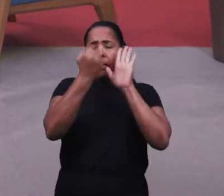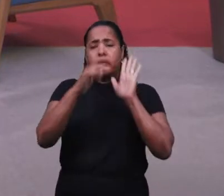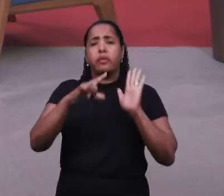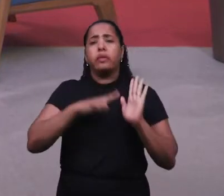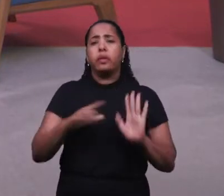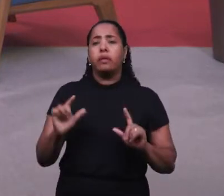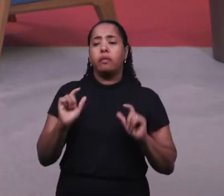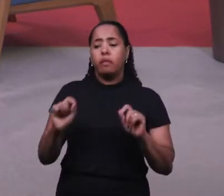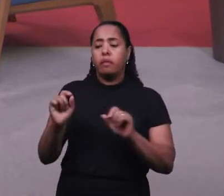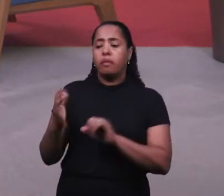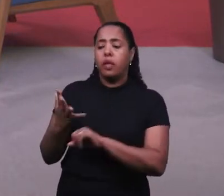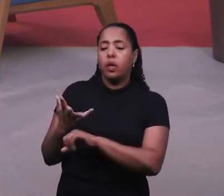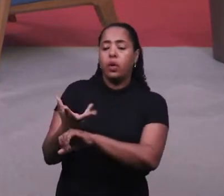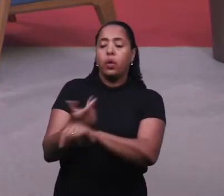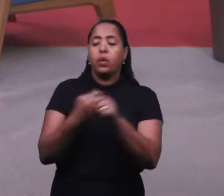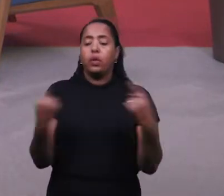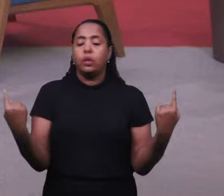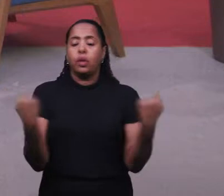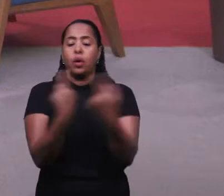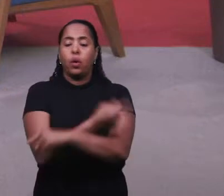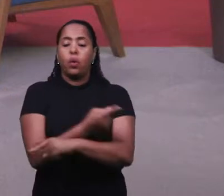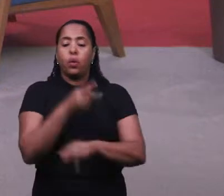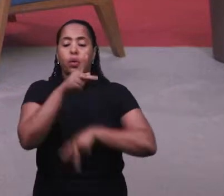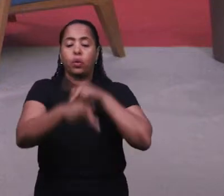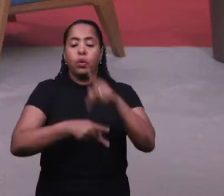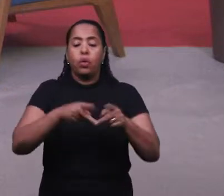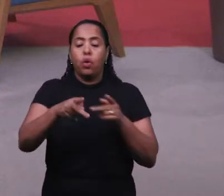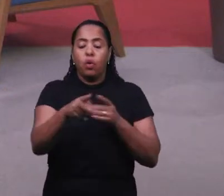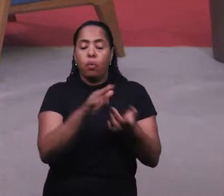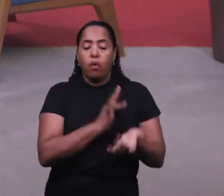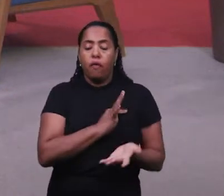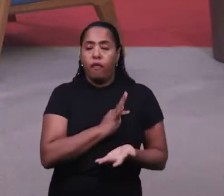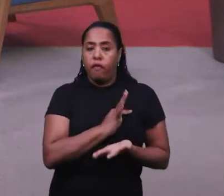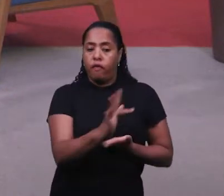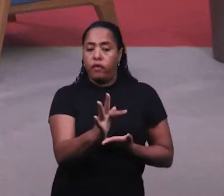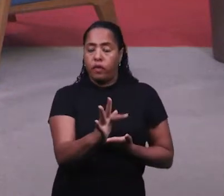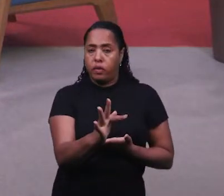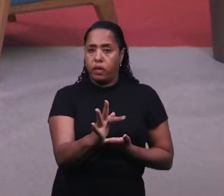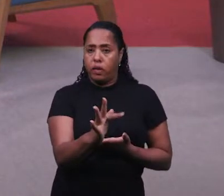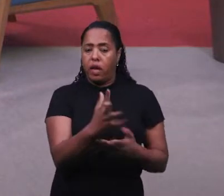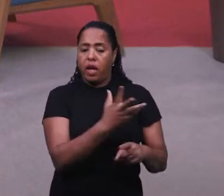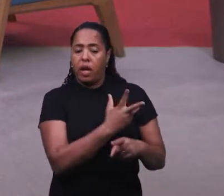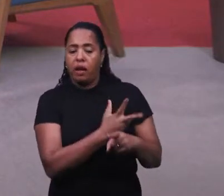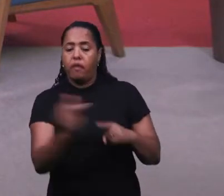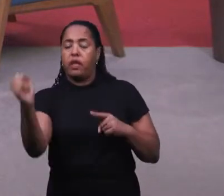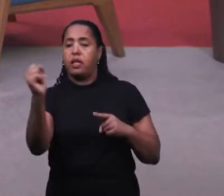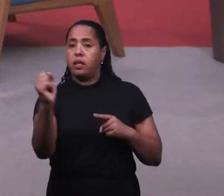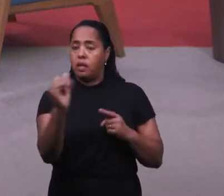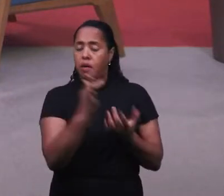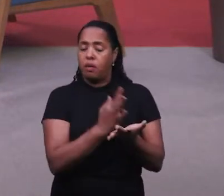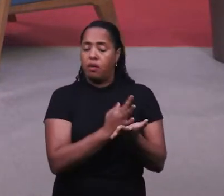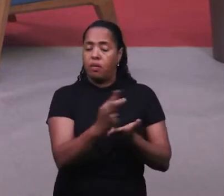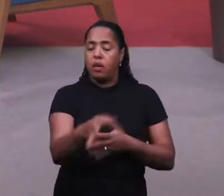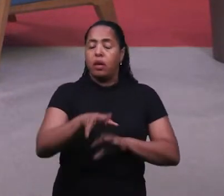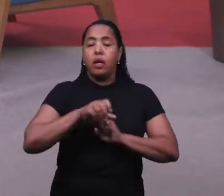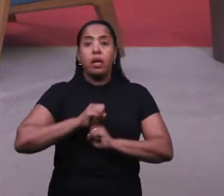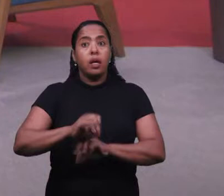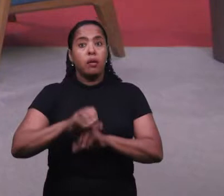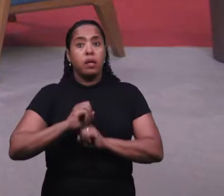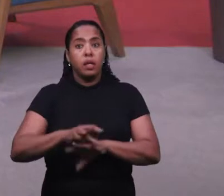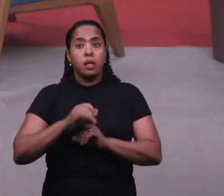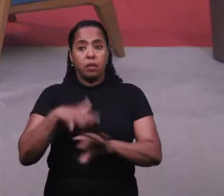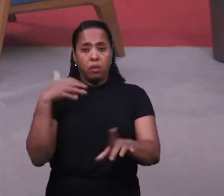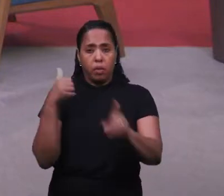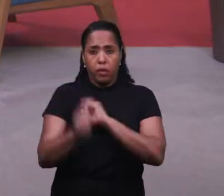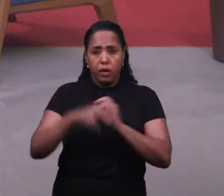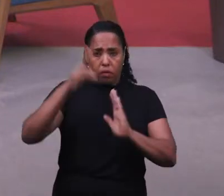la conquête contre les Philistins, sur les Philistins, n'est-ce pas? Il a vaincu les Philistins. Il a une application prophétique,